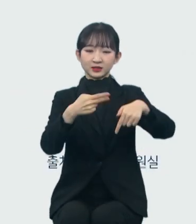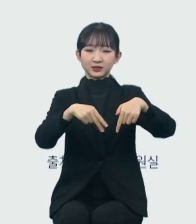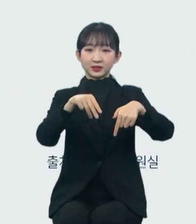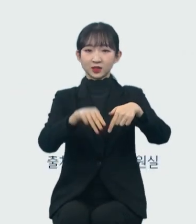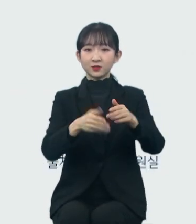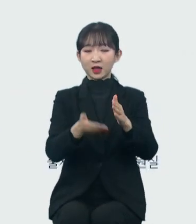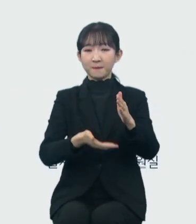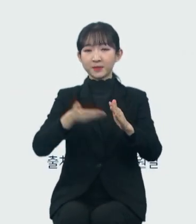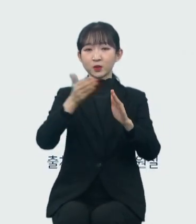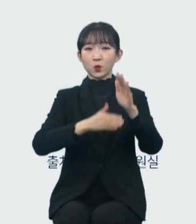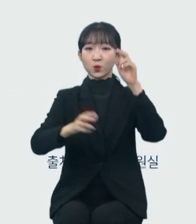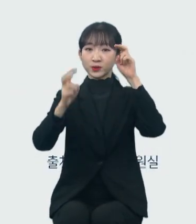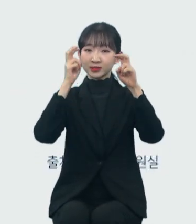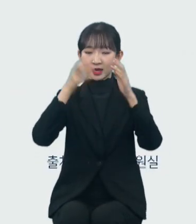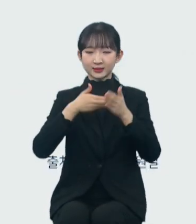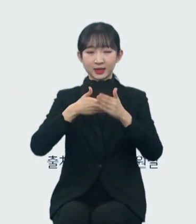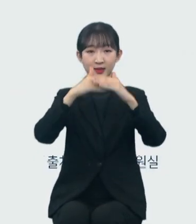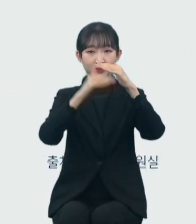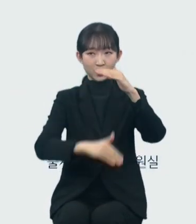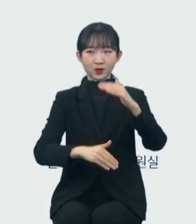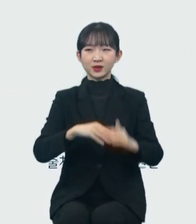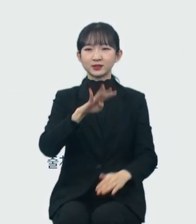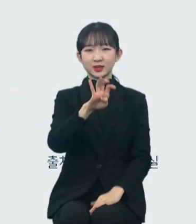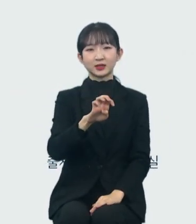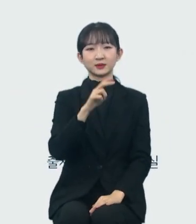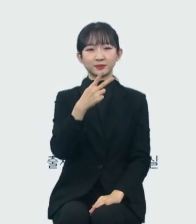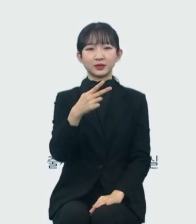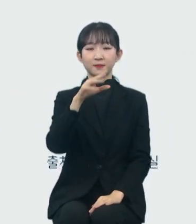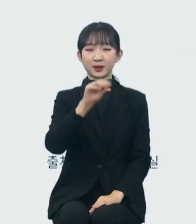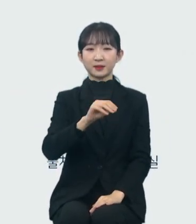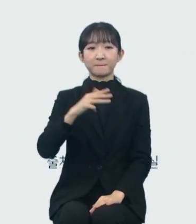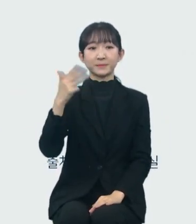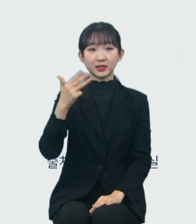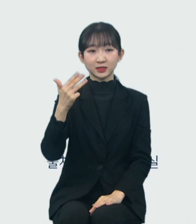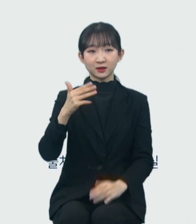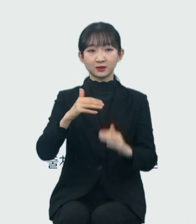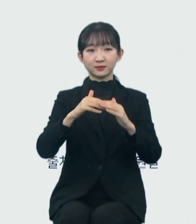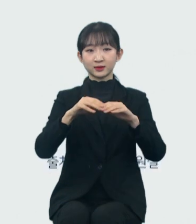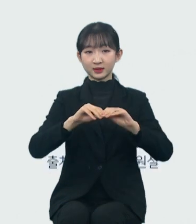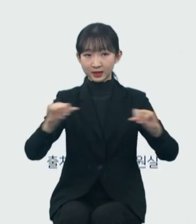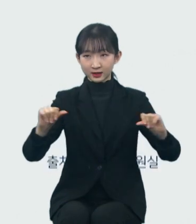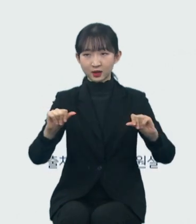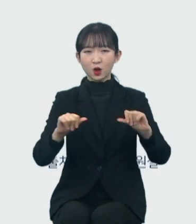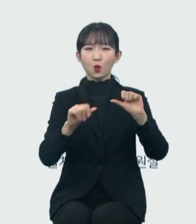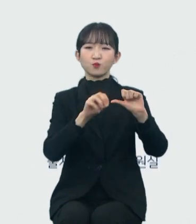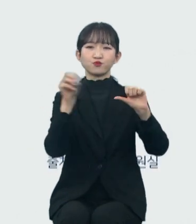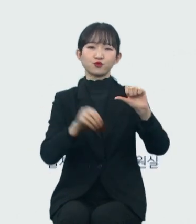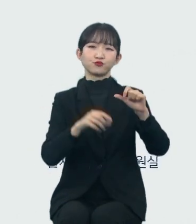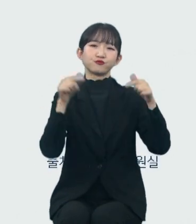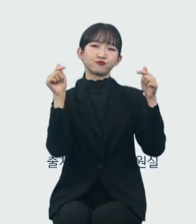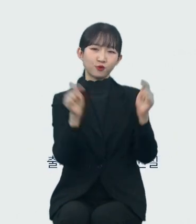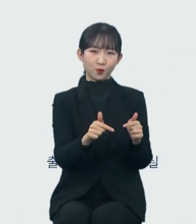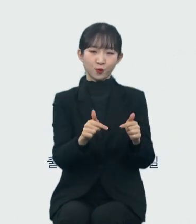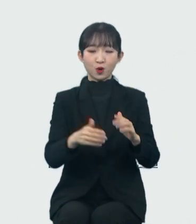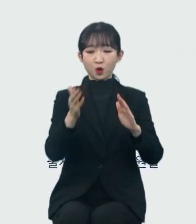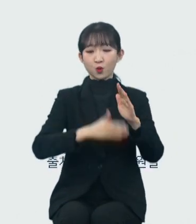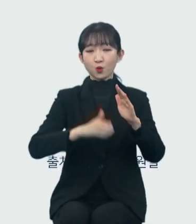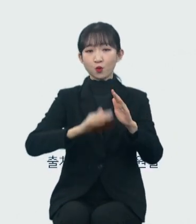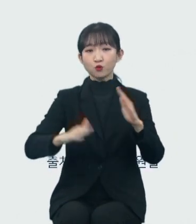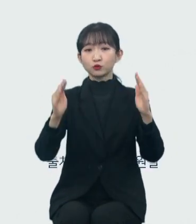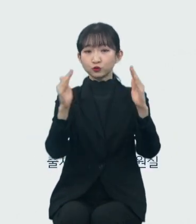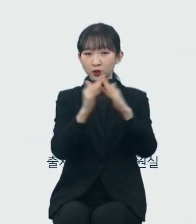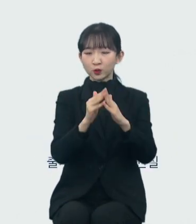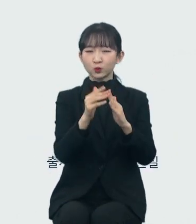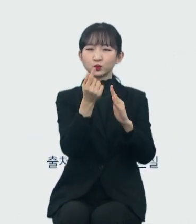인천항만공사 제안을 보면 총 면적은 42만 8천 제곱미터로 약 5% 감소했고 공동주택 분양 면적도